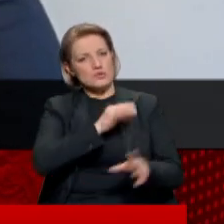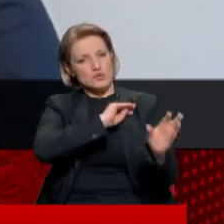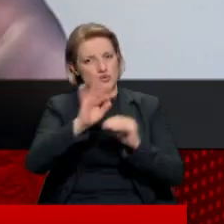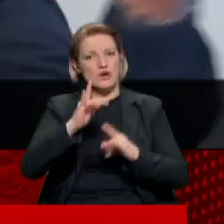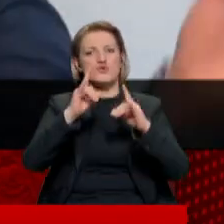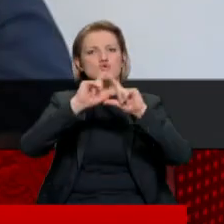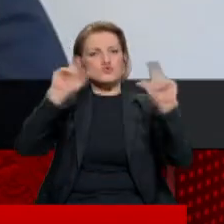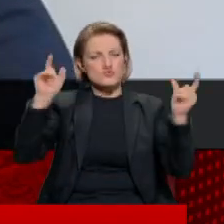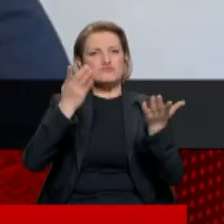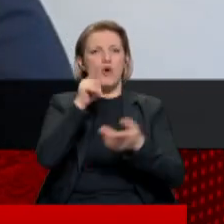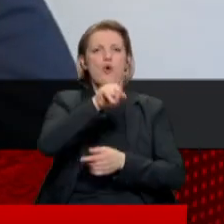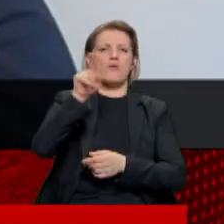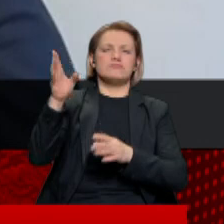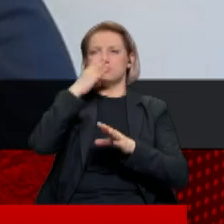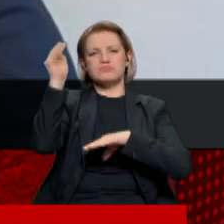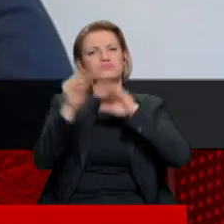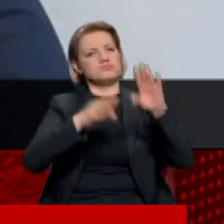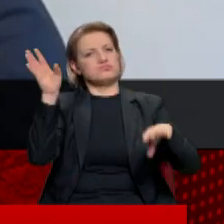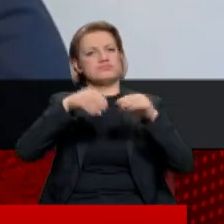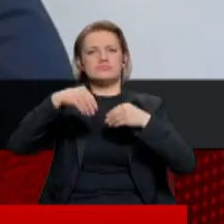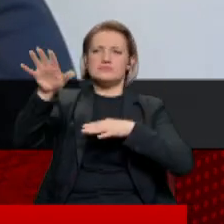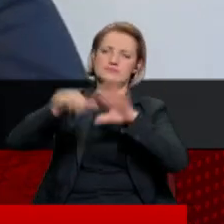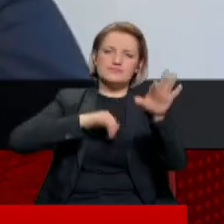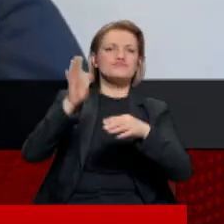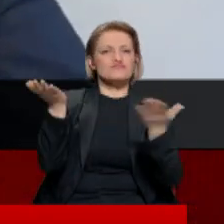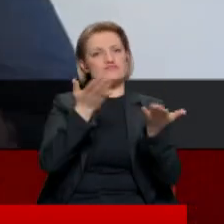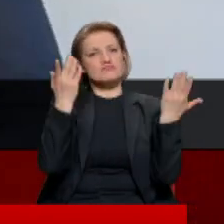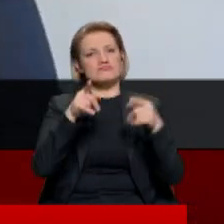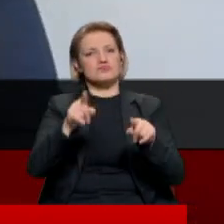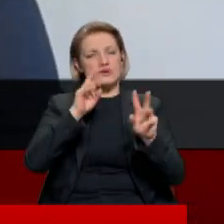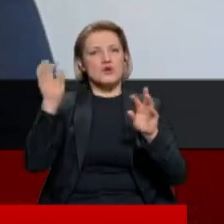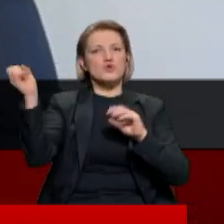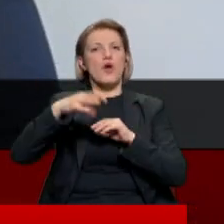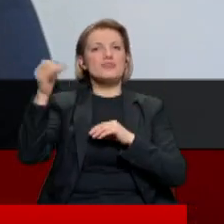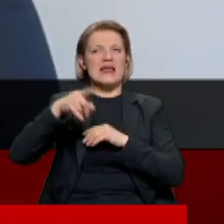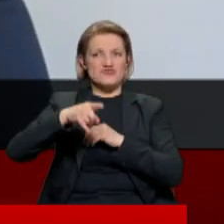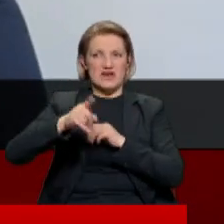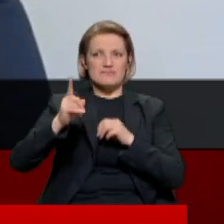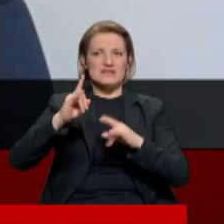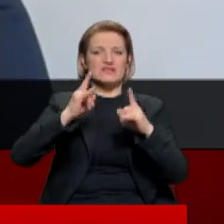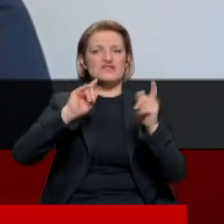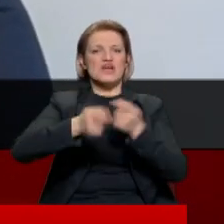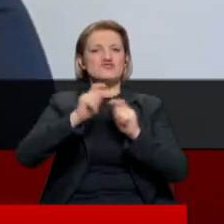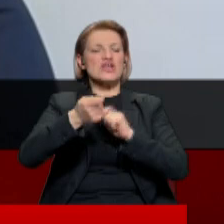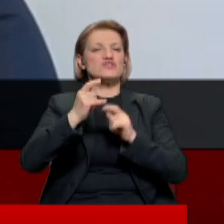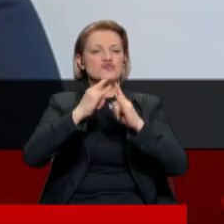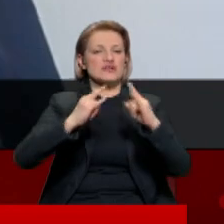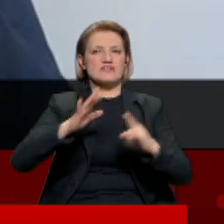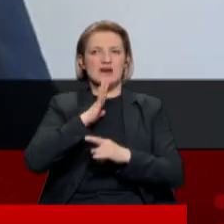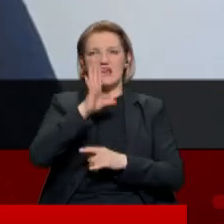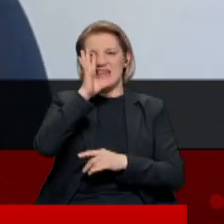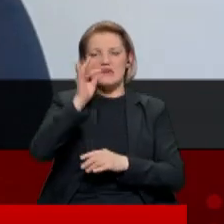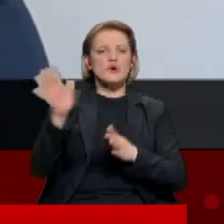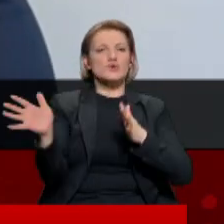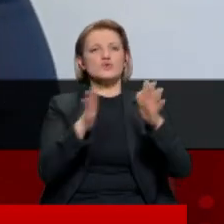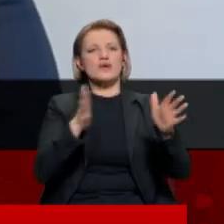gönderiyor, kurumlar oradan buradan başka yerden satın alıyoruz falan. Bunları gönderince değişik değişik çadırlar var. Kimi